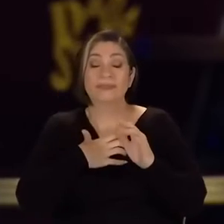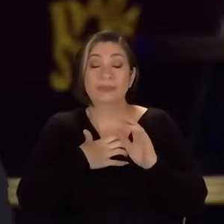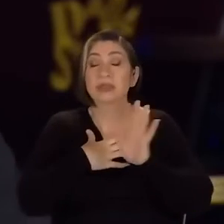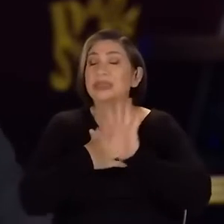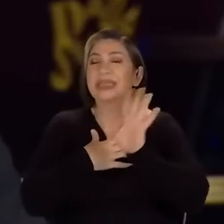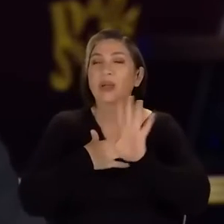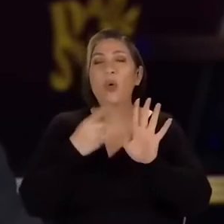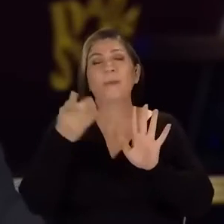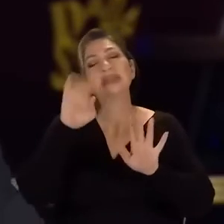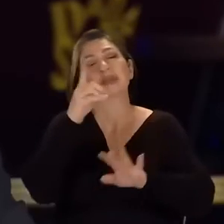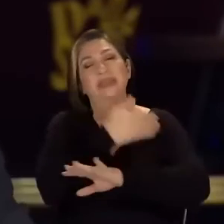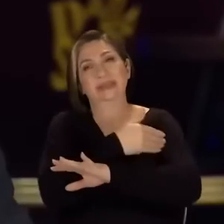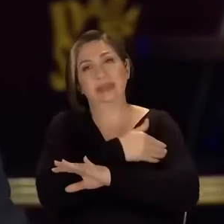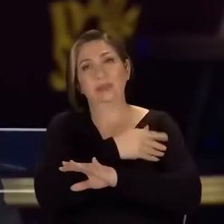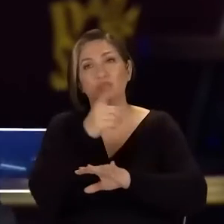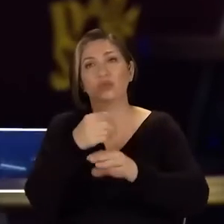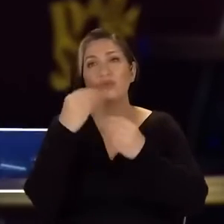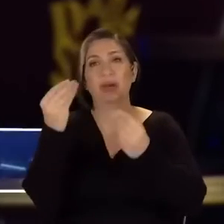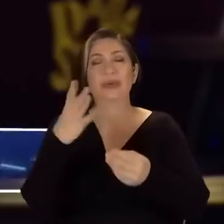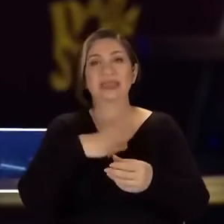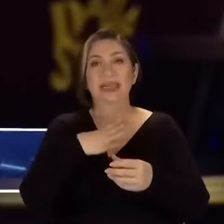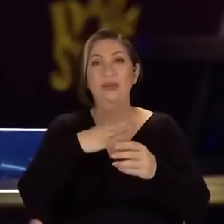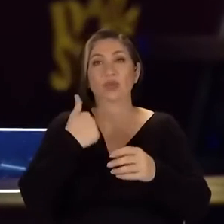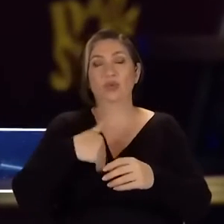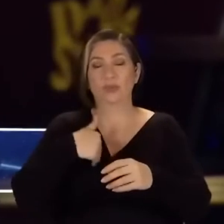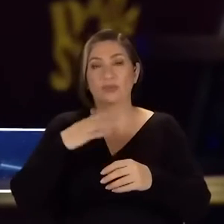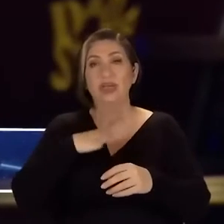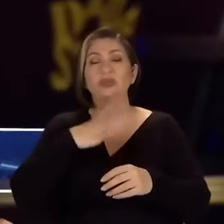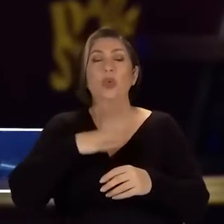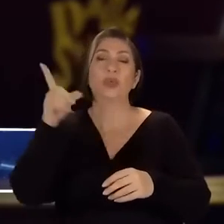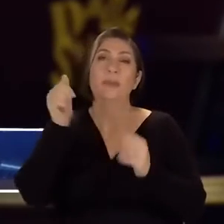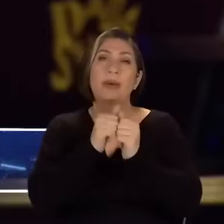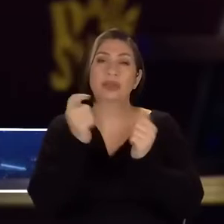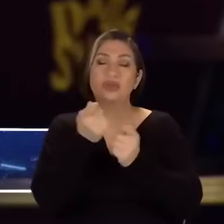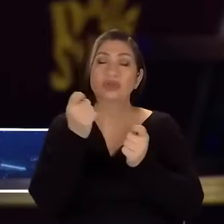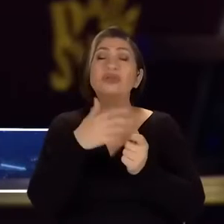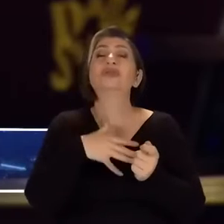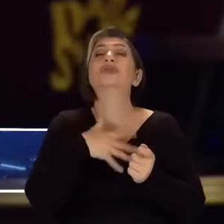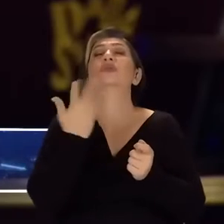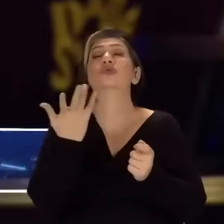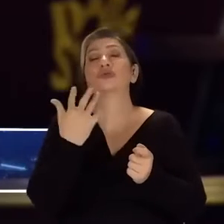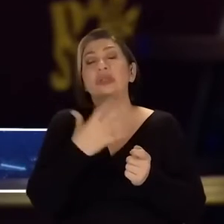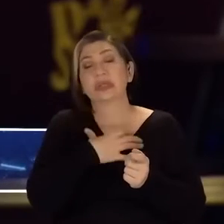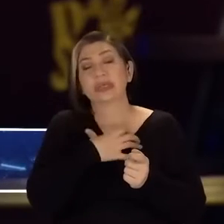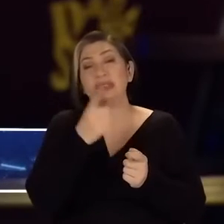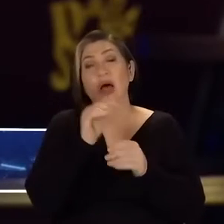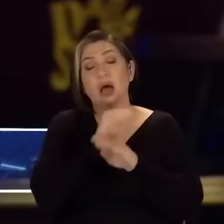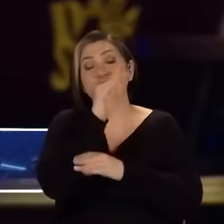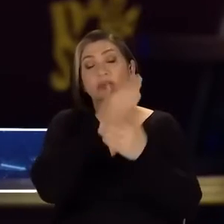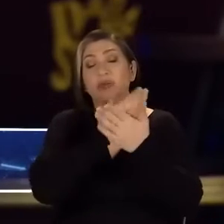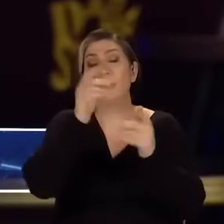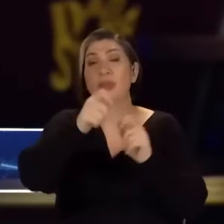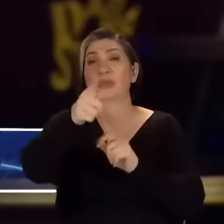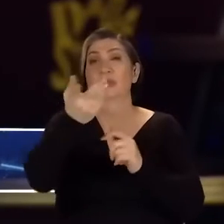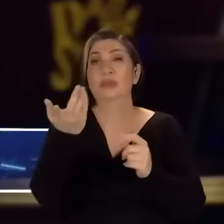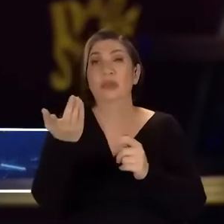değil. O başka bir hizmet. Bunu sunmak isteyen kurumlar var. İstiyorsanız onlarla çalışın. İstemiyorsanız kendiniz hayatınızı idame